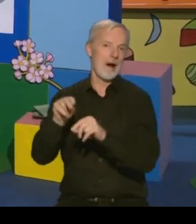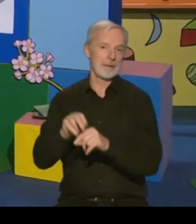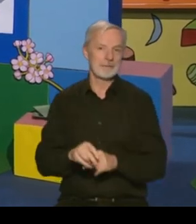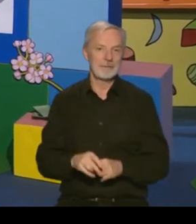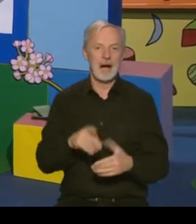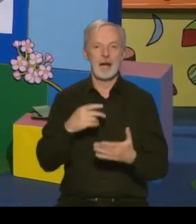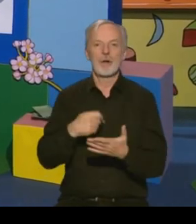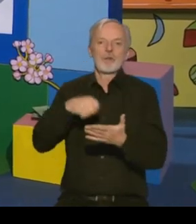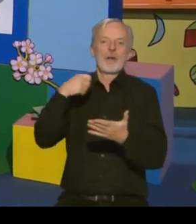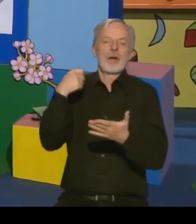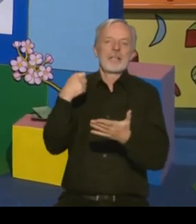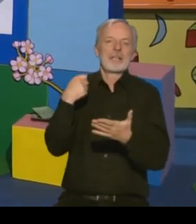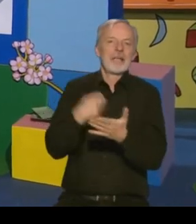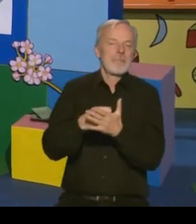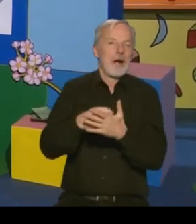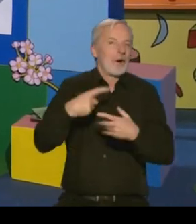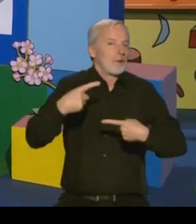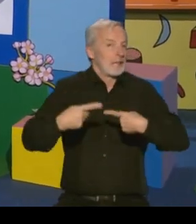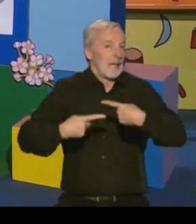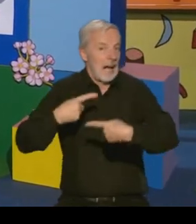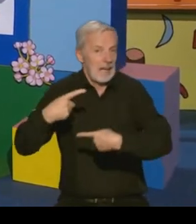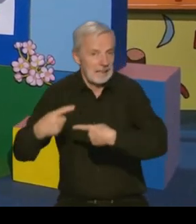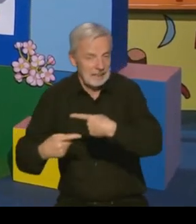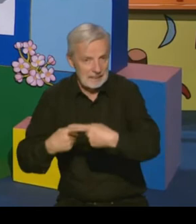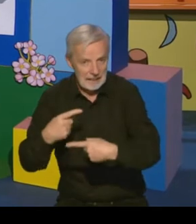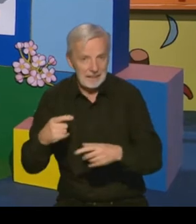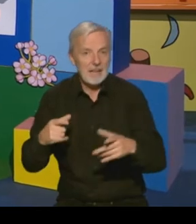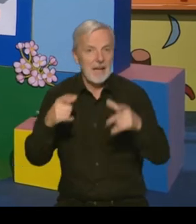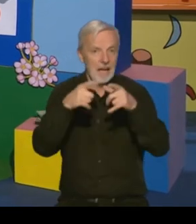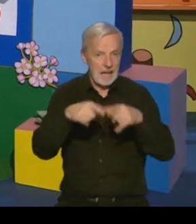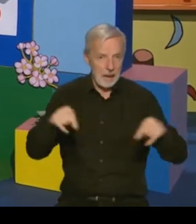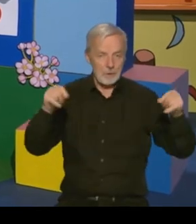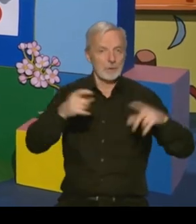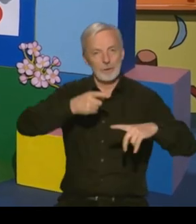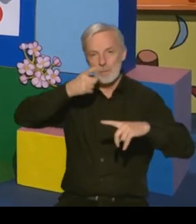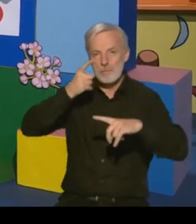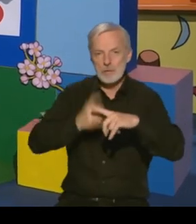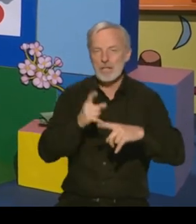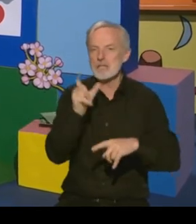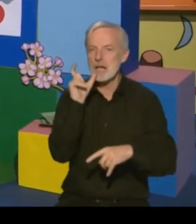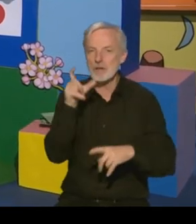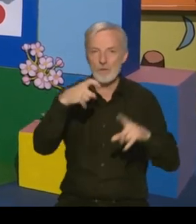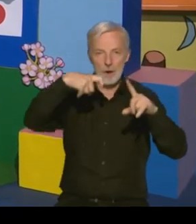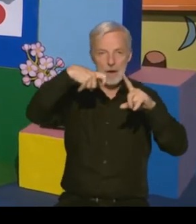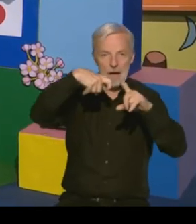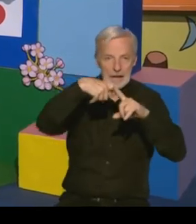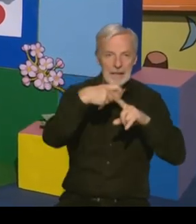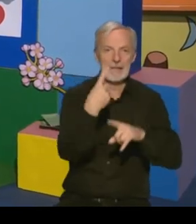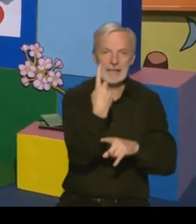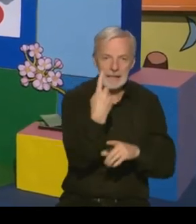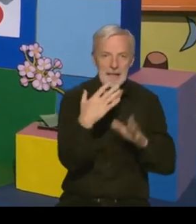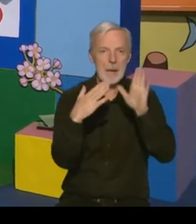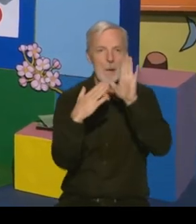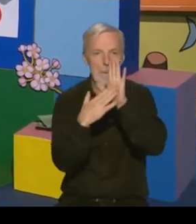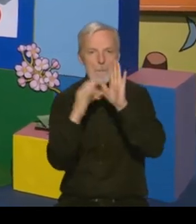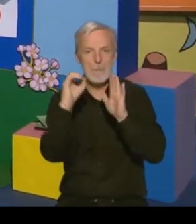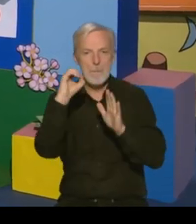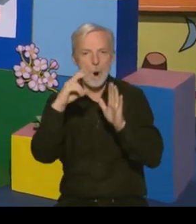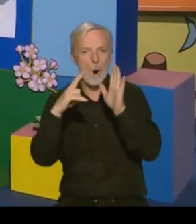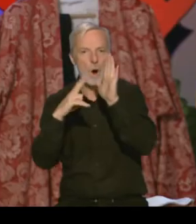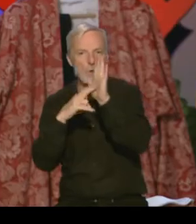japonský oděv, akorát se mu tedy neříká kikomo, ale kimono. Zkuste si to všichni říct.